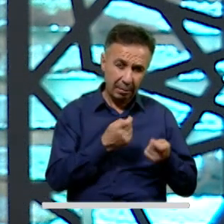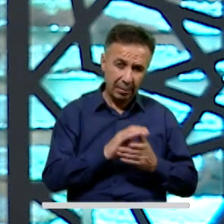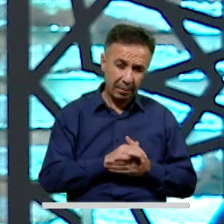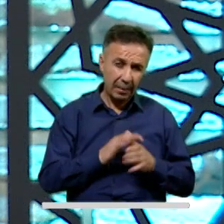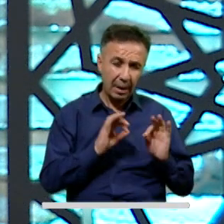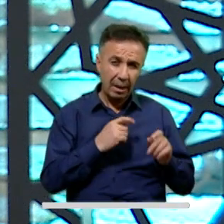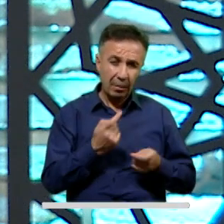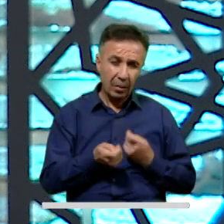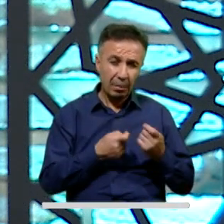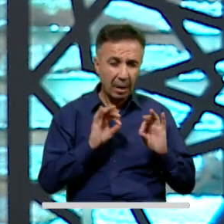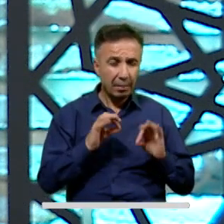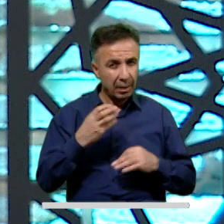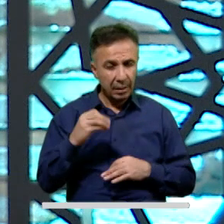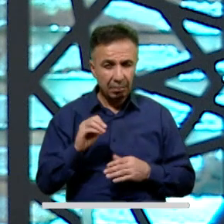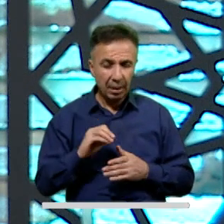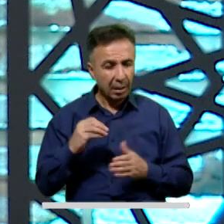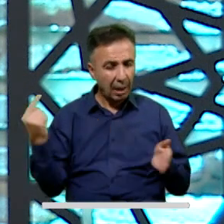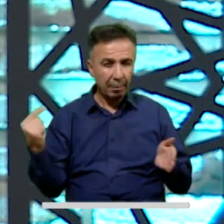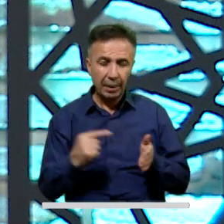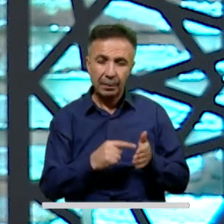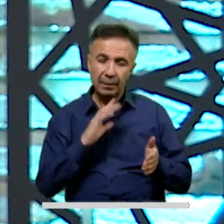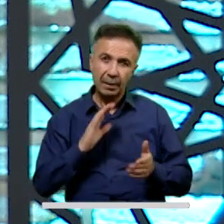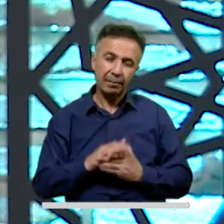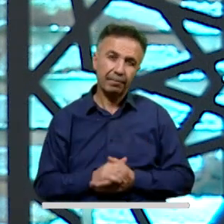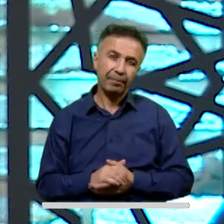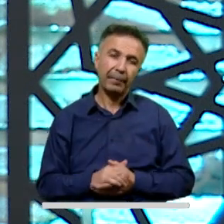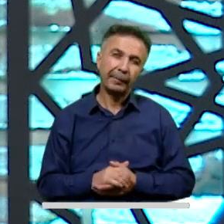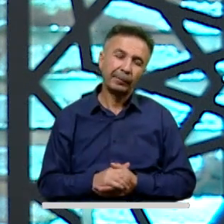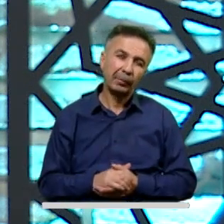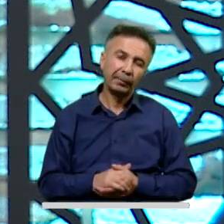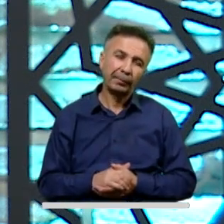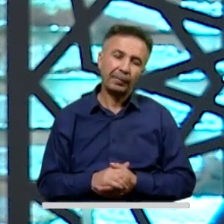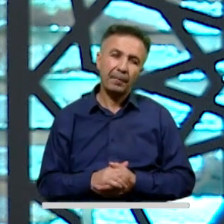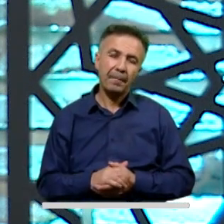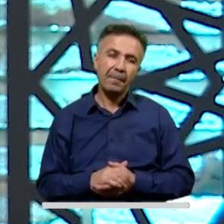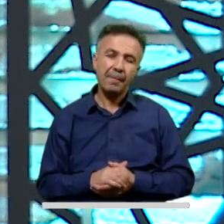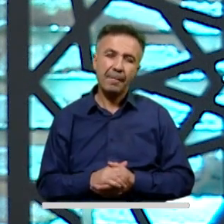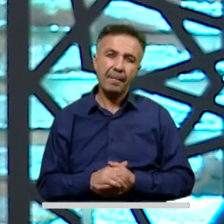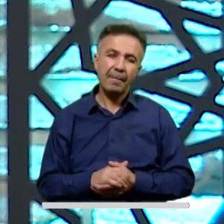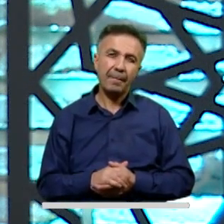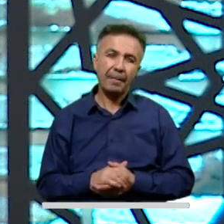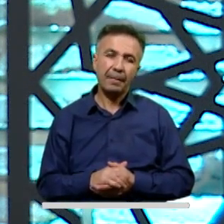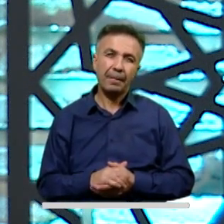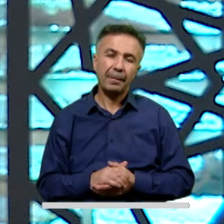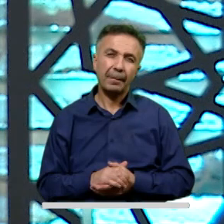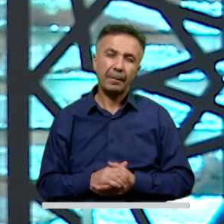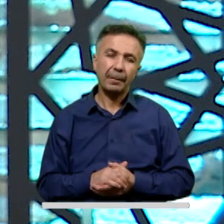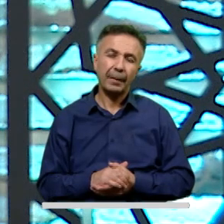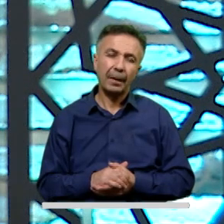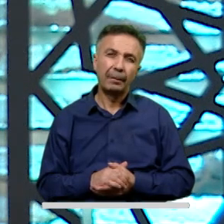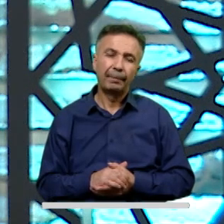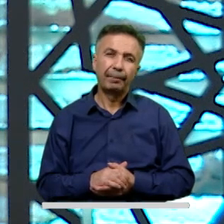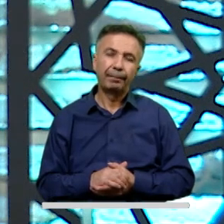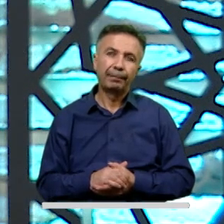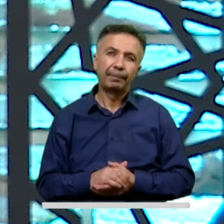hem kullanmak hem satmak. Anladım. Tamam. Bunu da soralım. Rabbim kolaylıklar versin. Bize de dua edin